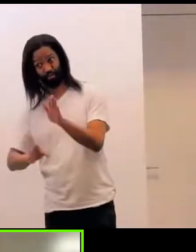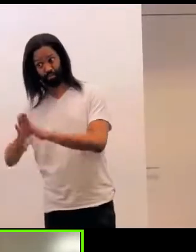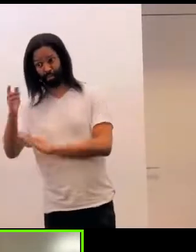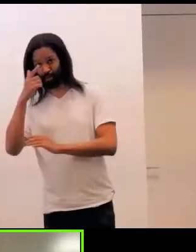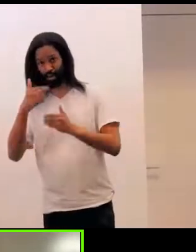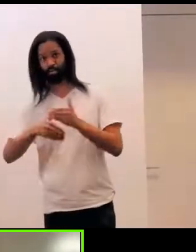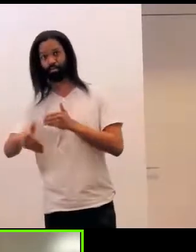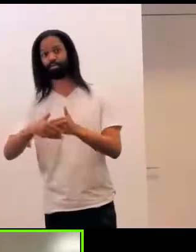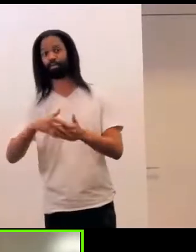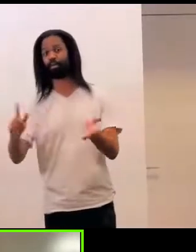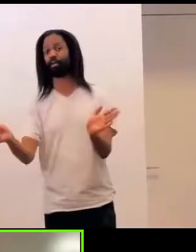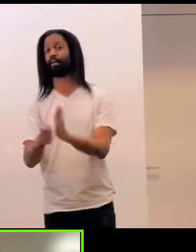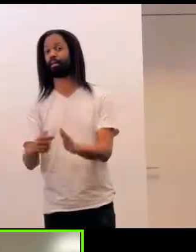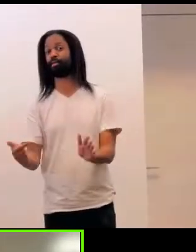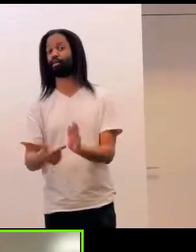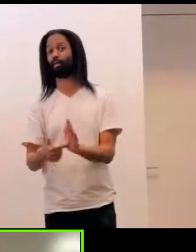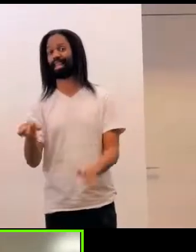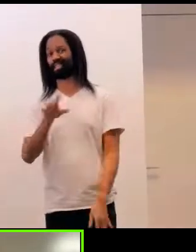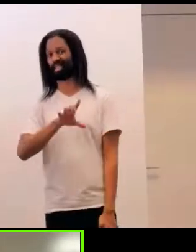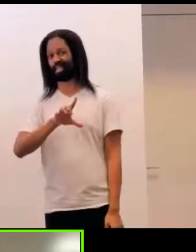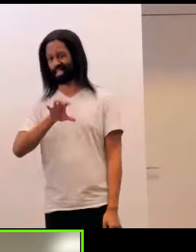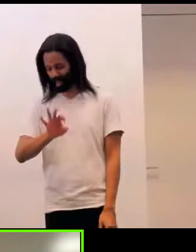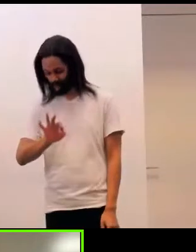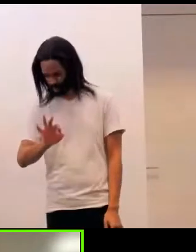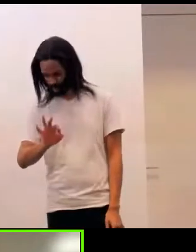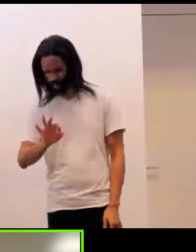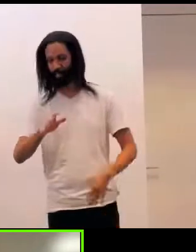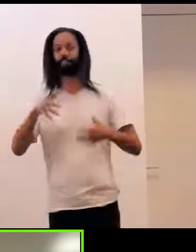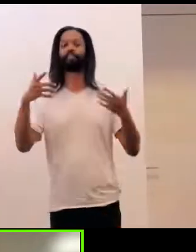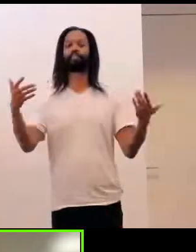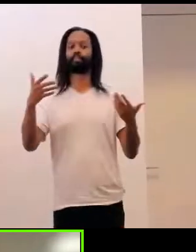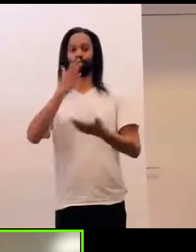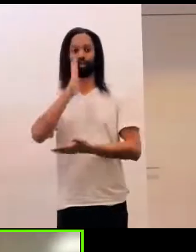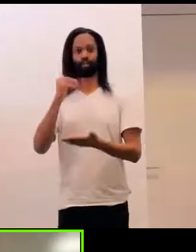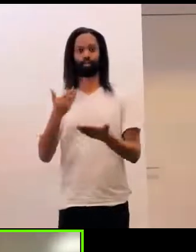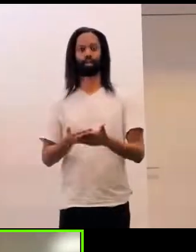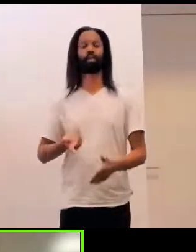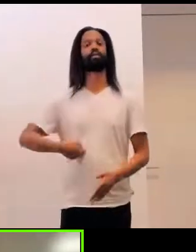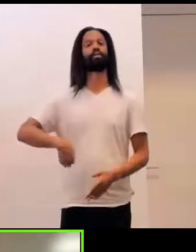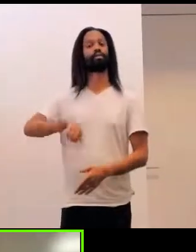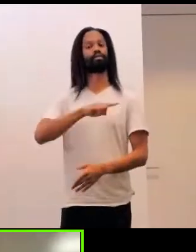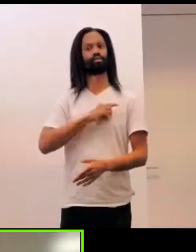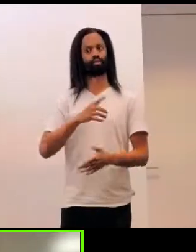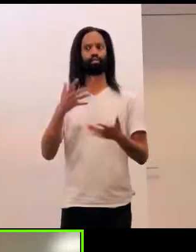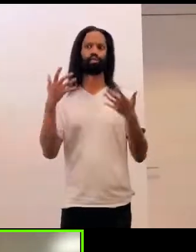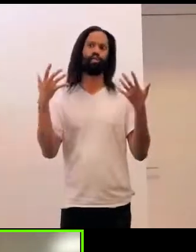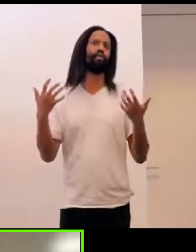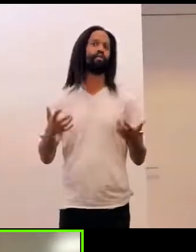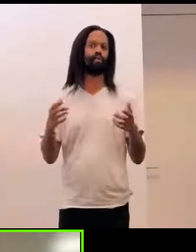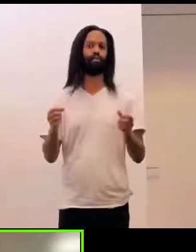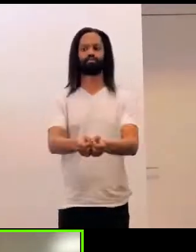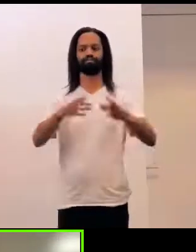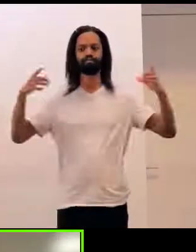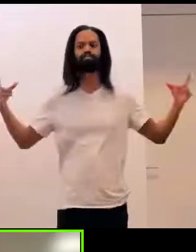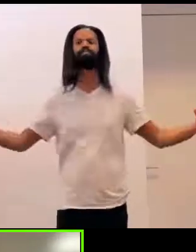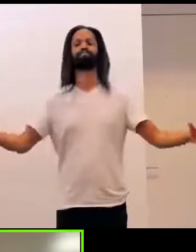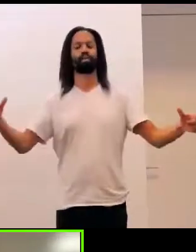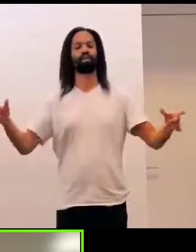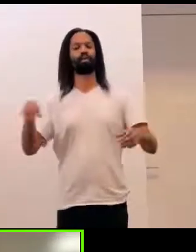2050. C'est pour cela, toujours dans le souci de réaliser des économies d'échelle, que nous avons